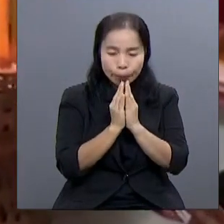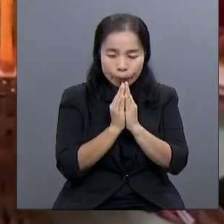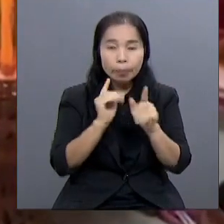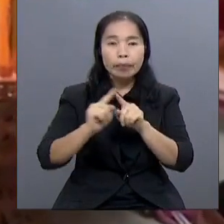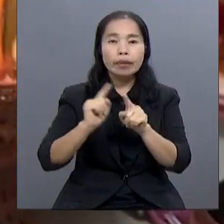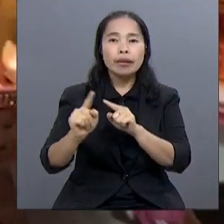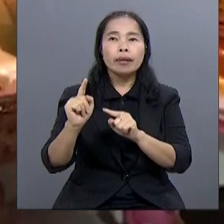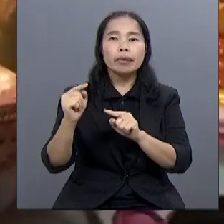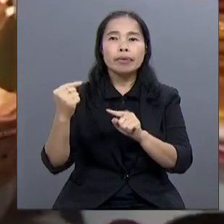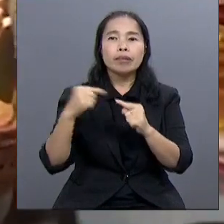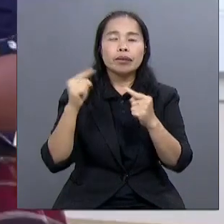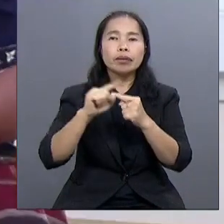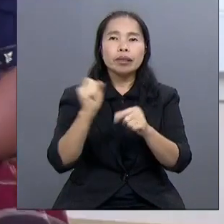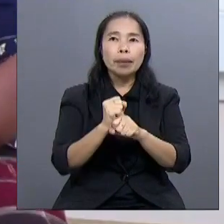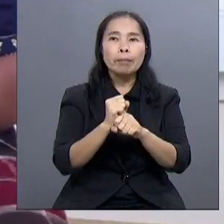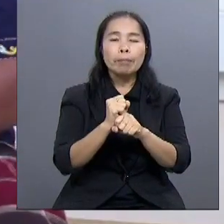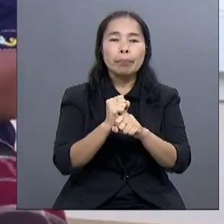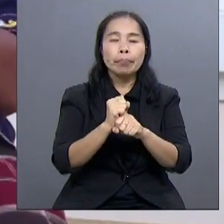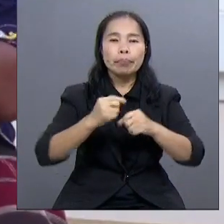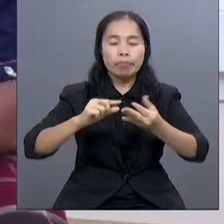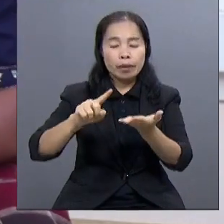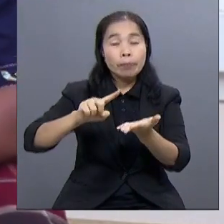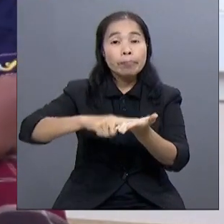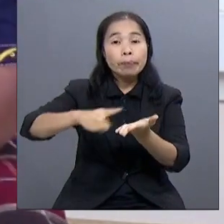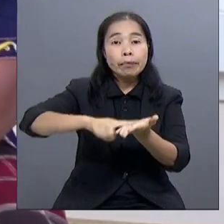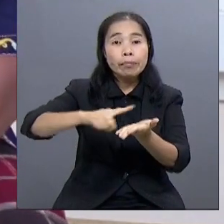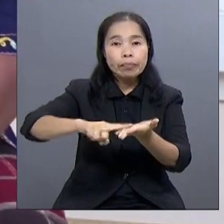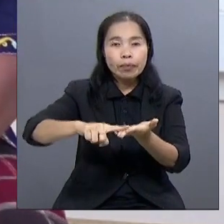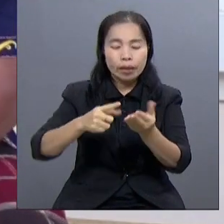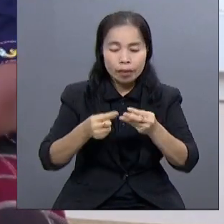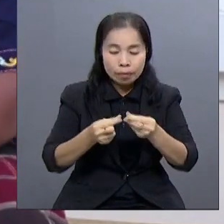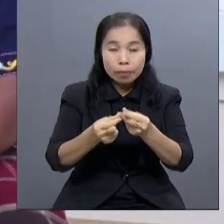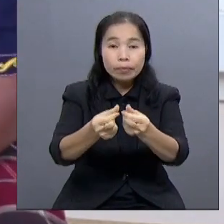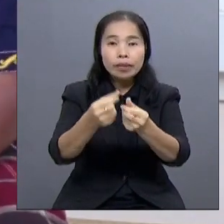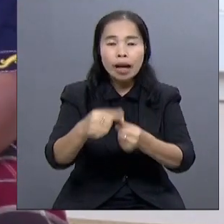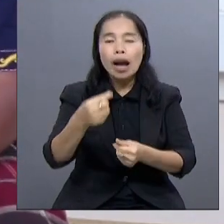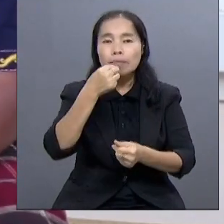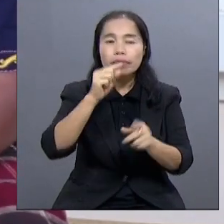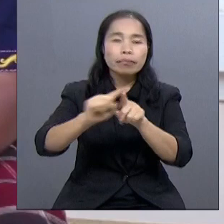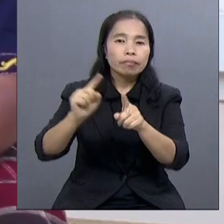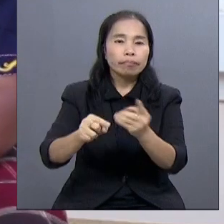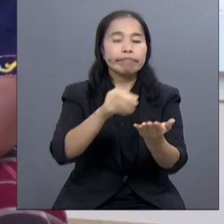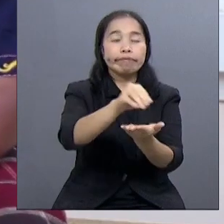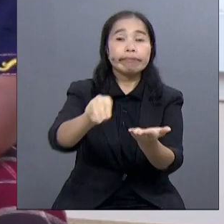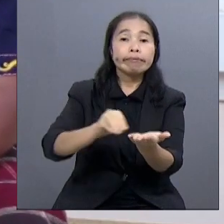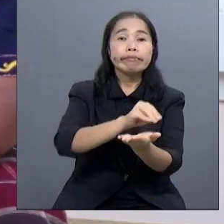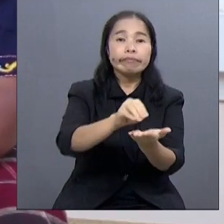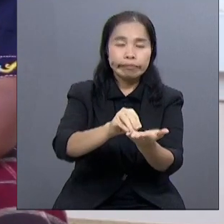ากข้าพู่ก็ได้ท่านหมากท่านพู่ใส่จังบุญพอเบียดกับหมากท่านค่ำยาท่านกวกพู่กับท่